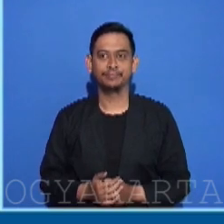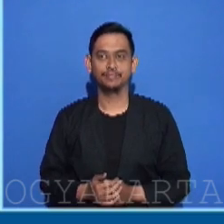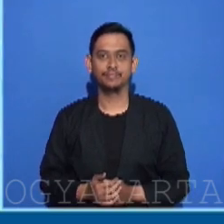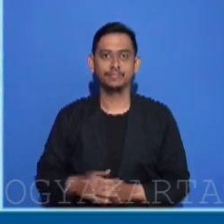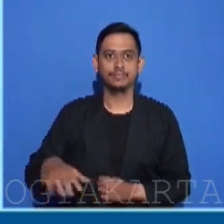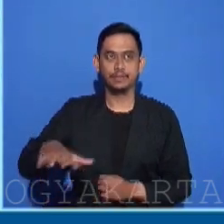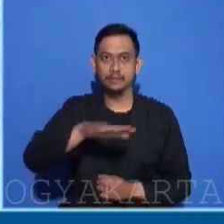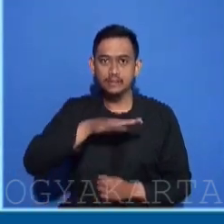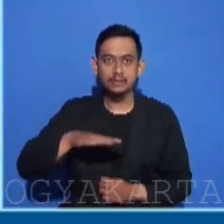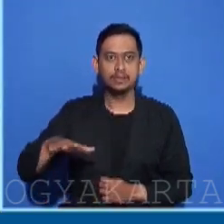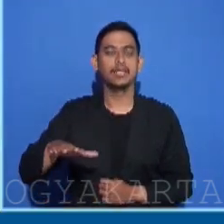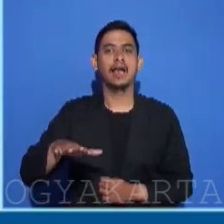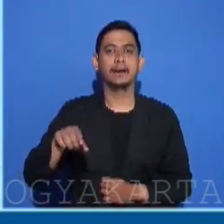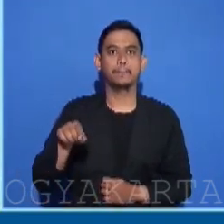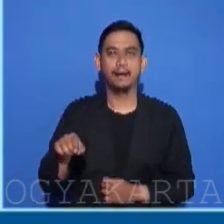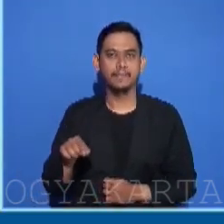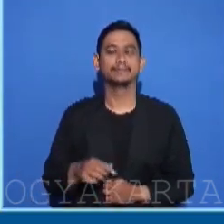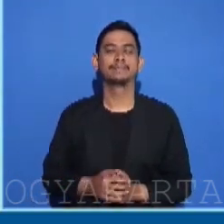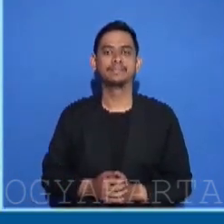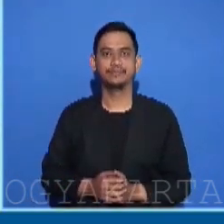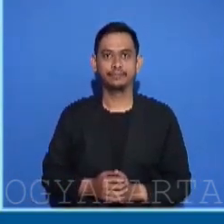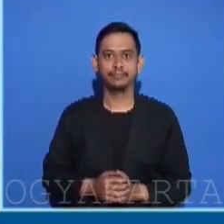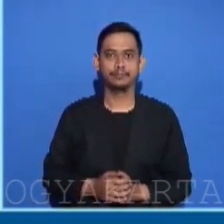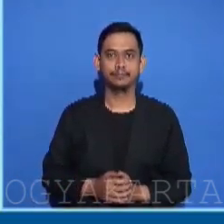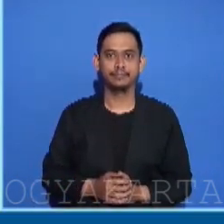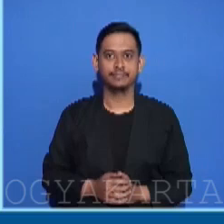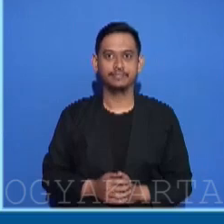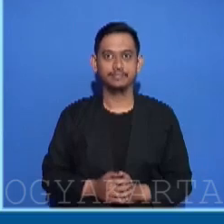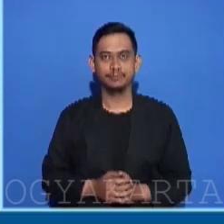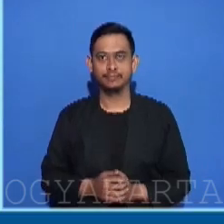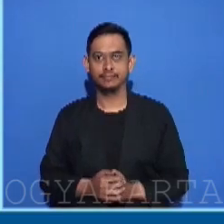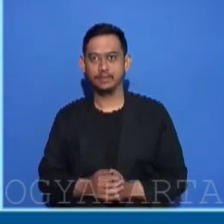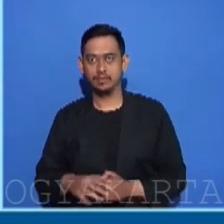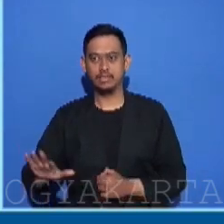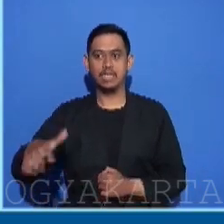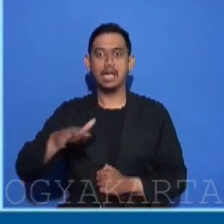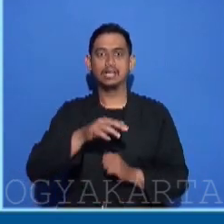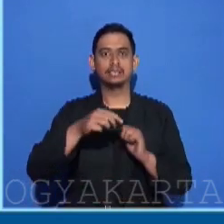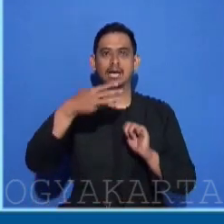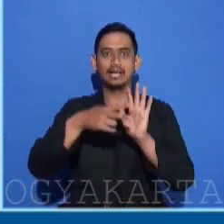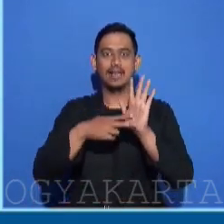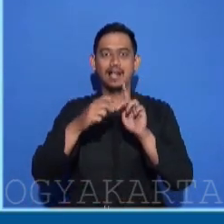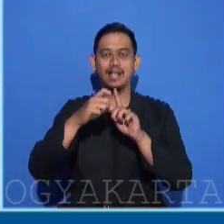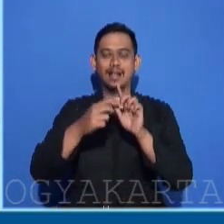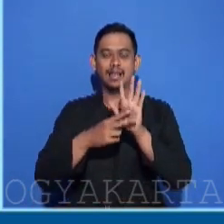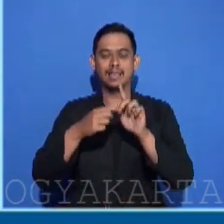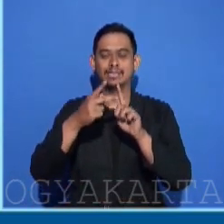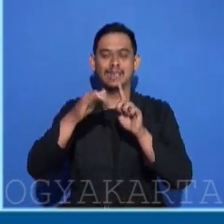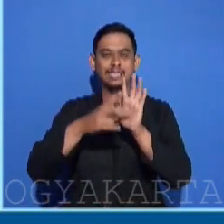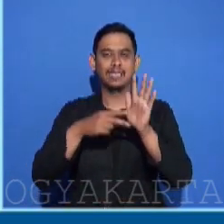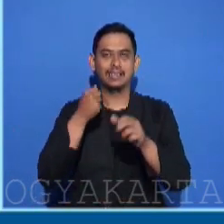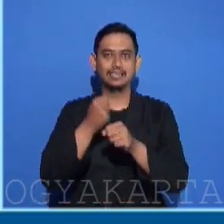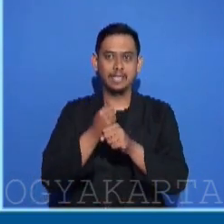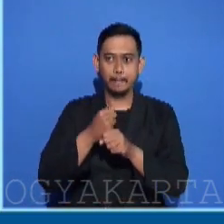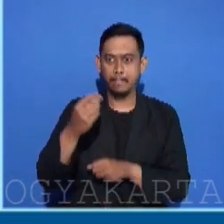Pesisir menika mapan wonten ing dusun Bedalo Krambil Sawit. Pesisir Ngedan dados salah setunggalipun jujukan wisata ingkang kathah